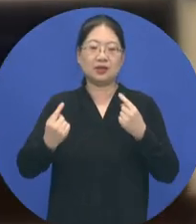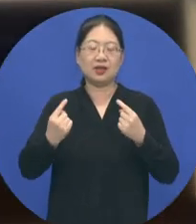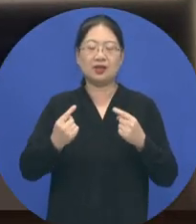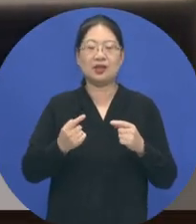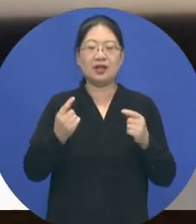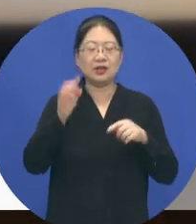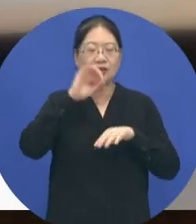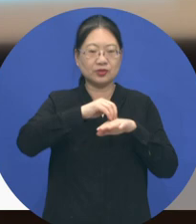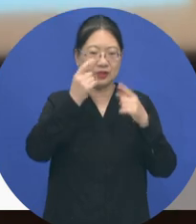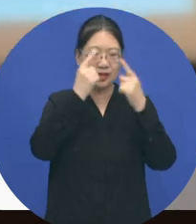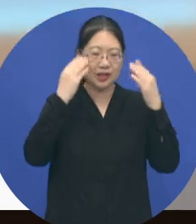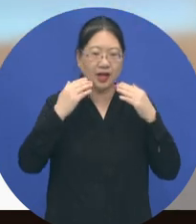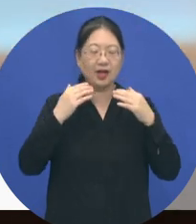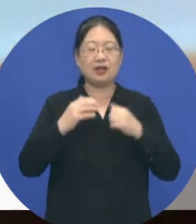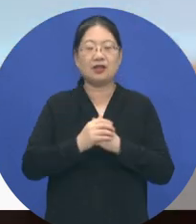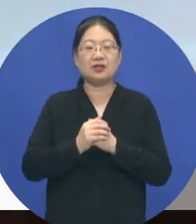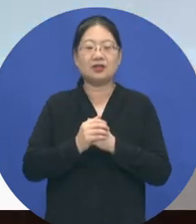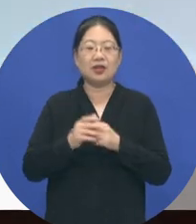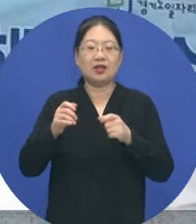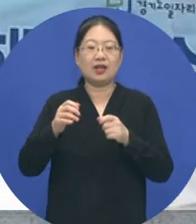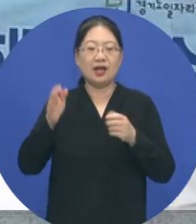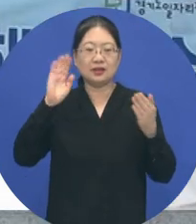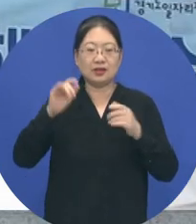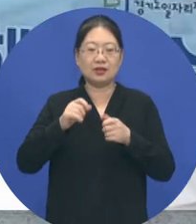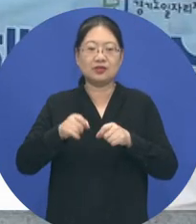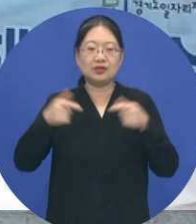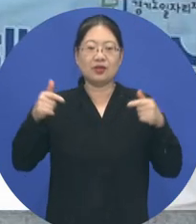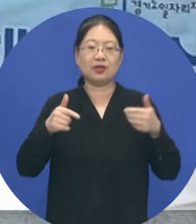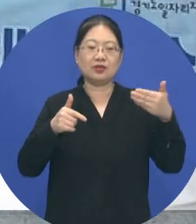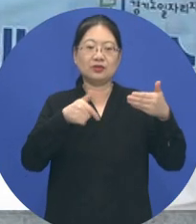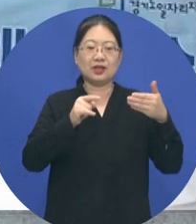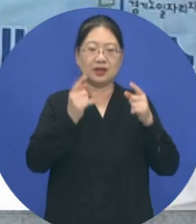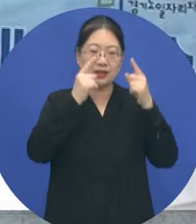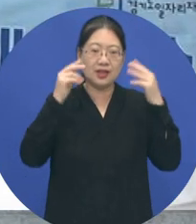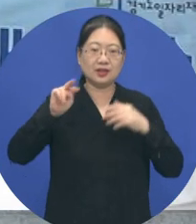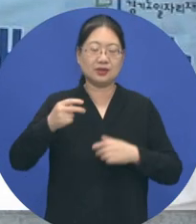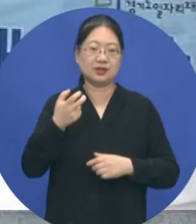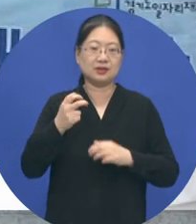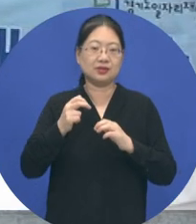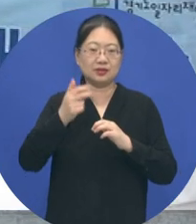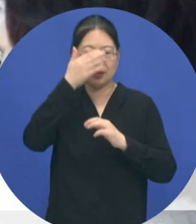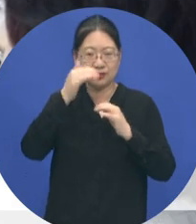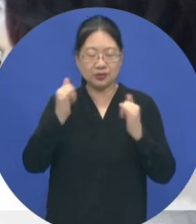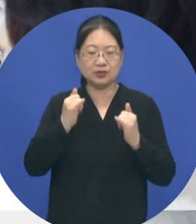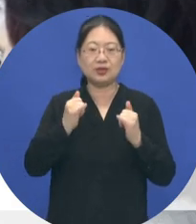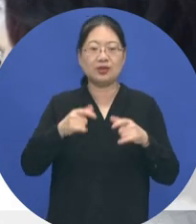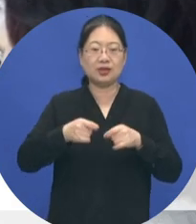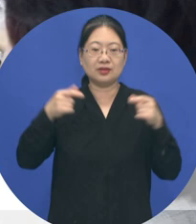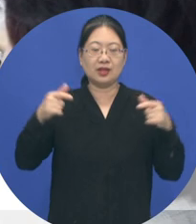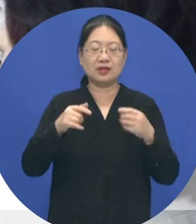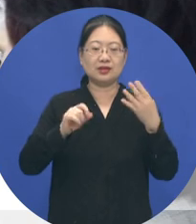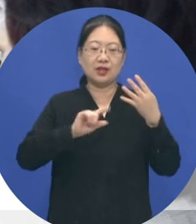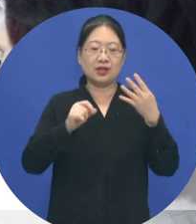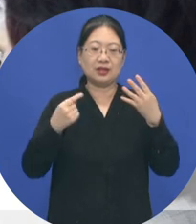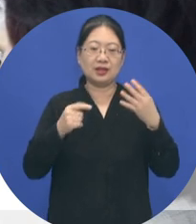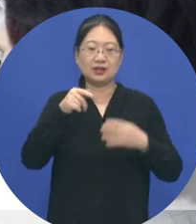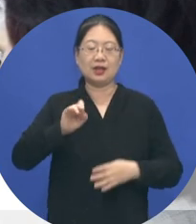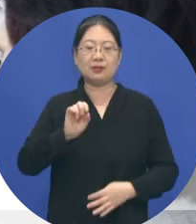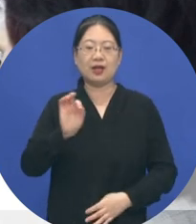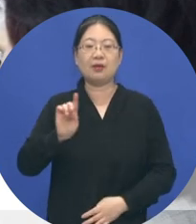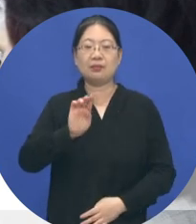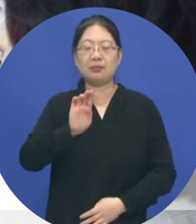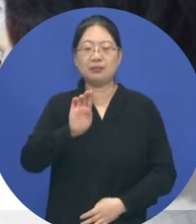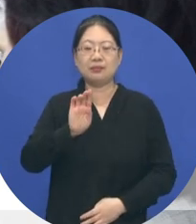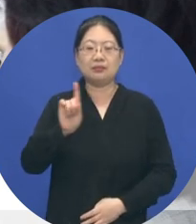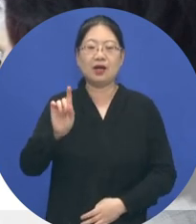청년을 대폭 늘려 아홉개 대학 202명의 청년으로 확대했습니다 신청은 4월 1일까지 자바바 어플라이어